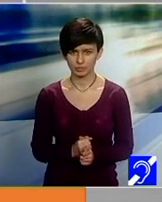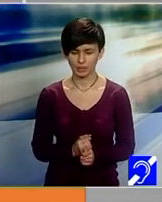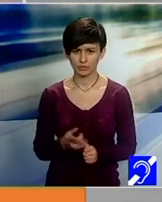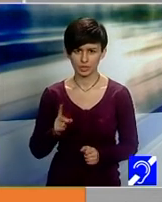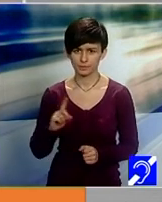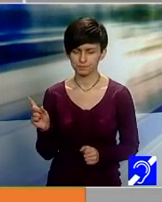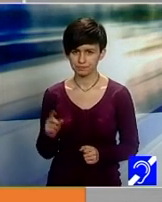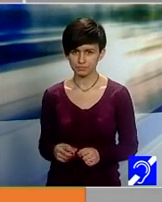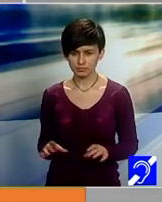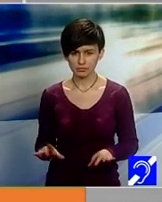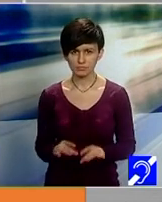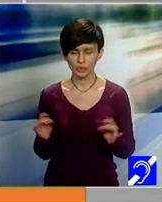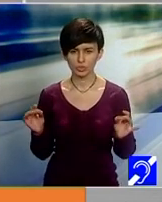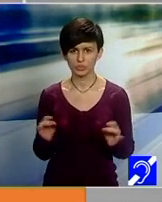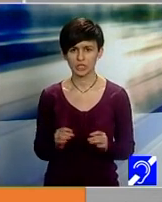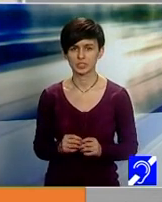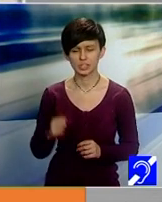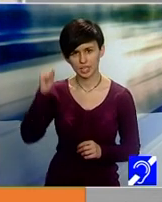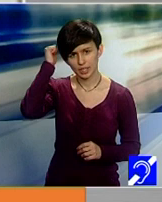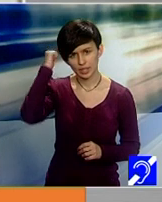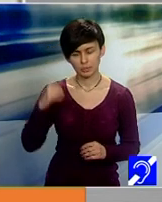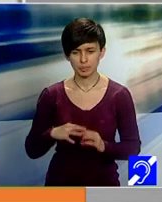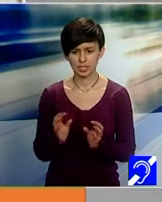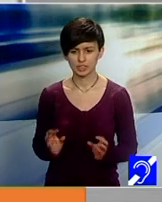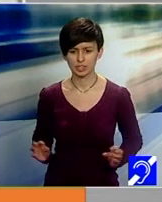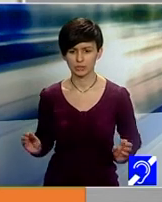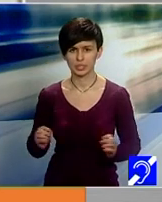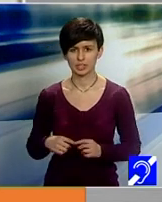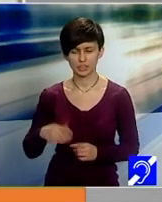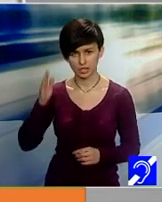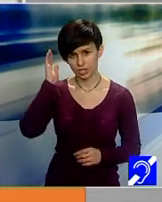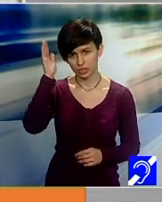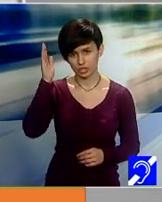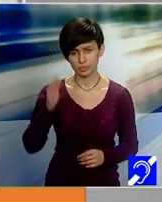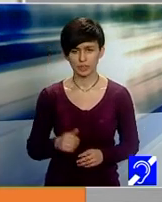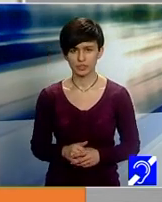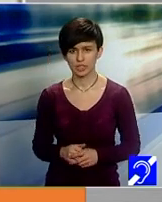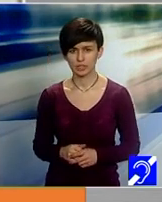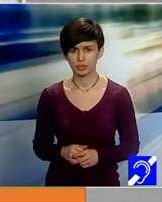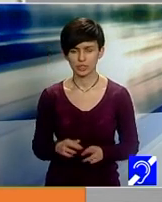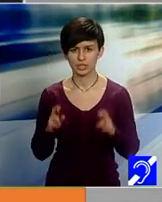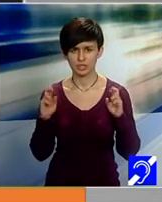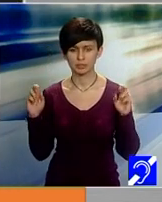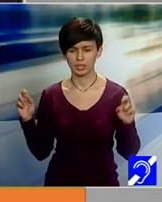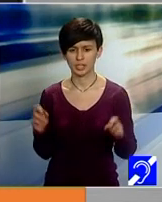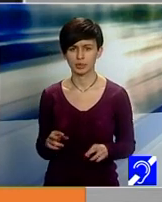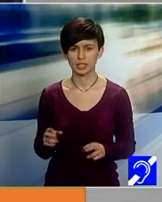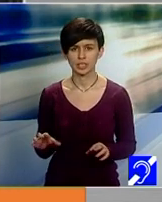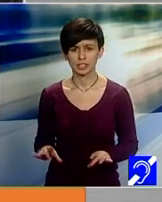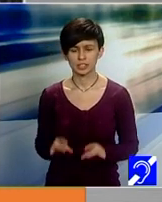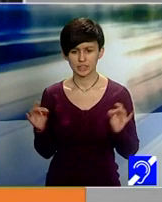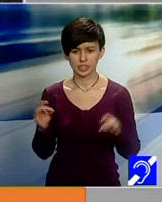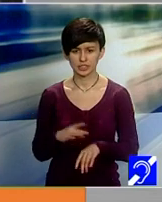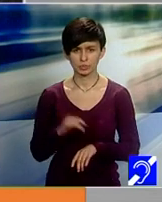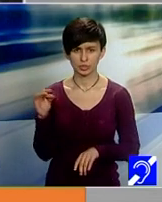românească. Și în etapa a doua, să spunem, pe viitor și asta cât mai curând, să găsim o soluție împreună și împreună mă